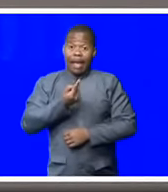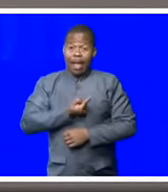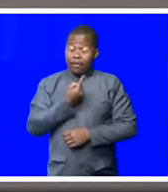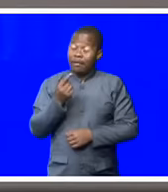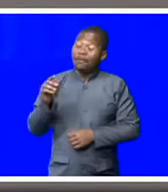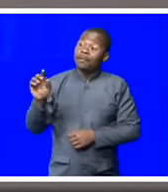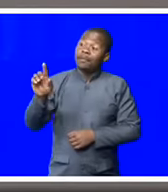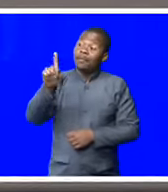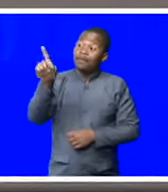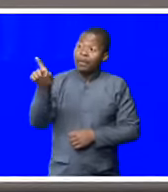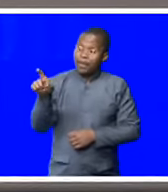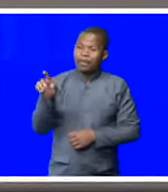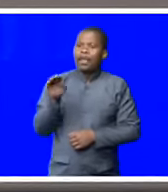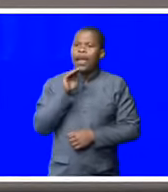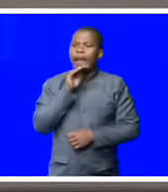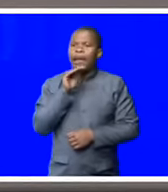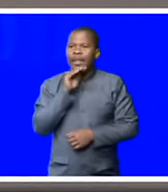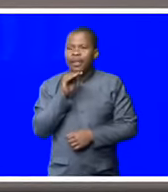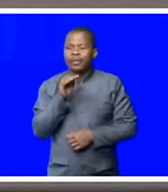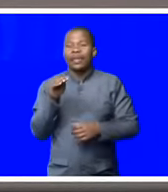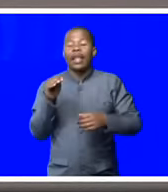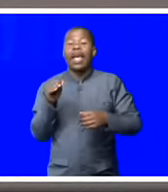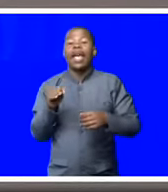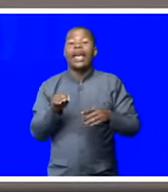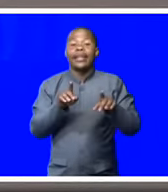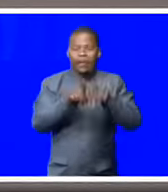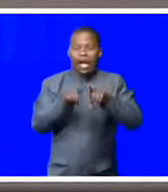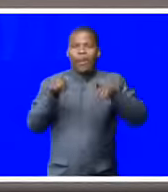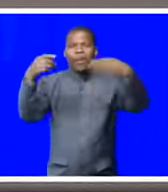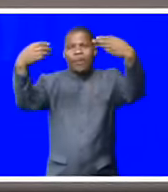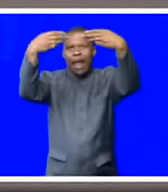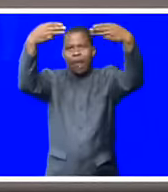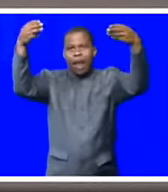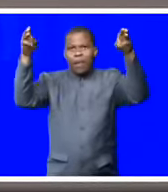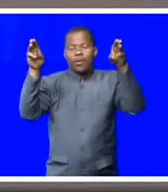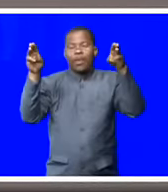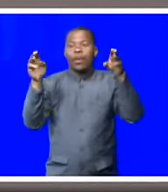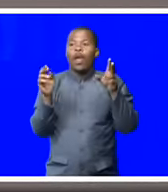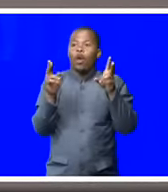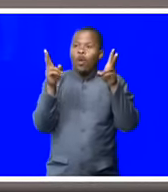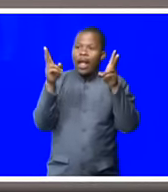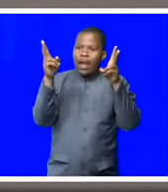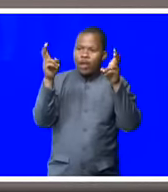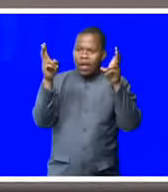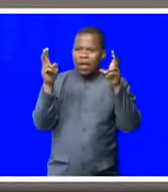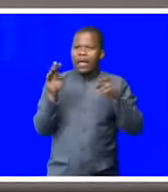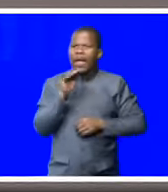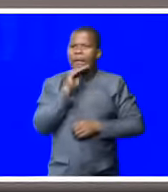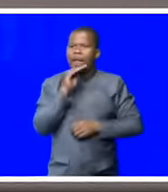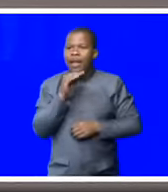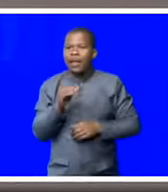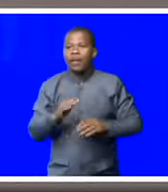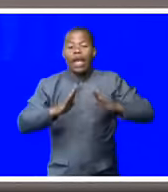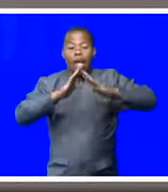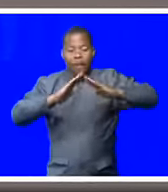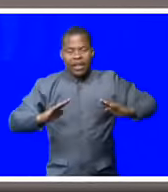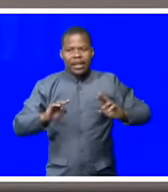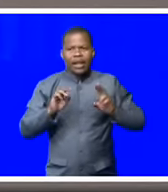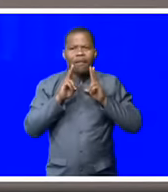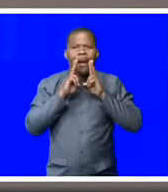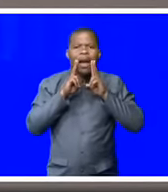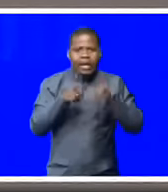nasi khuluma leParliament sikhuluma yona indzaba yekota performance yalitiko la ka